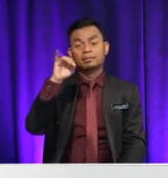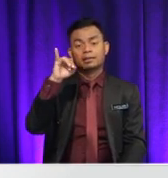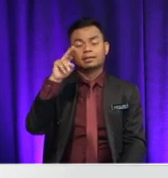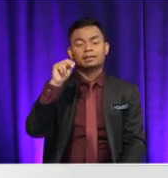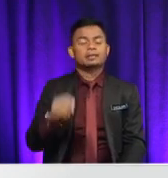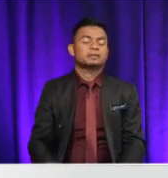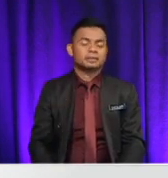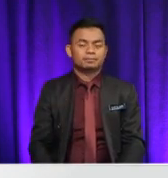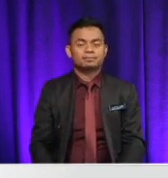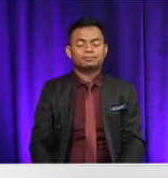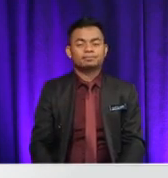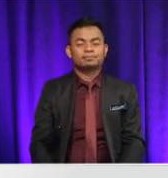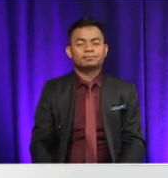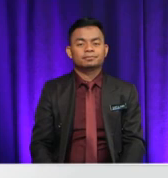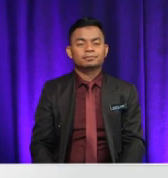oke